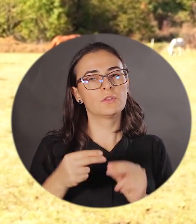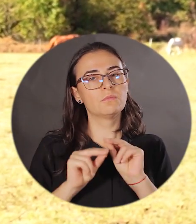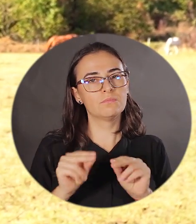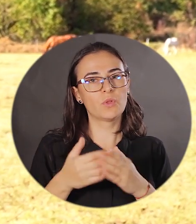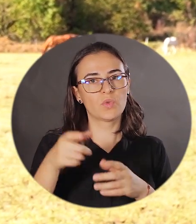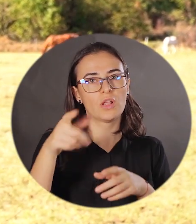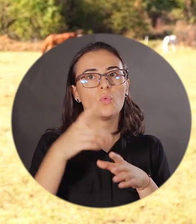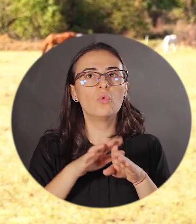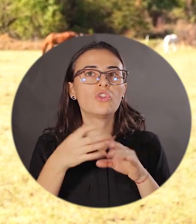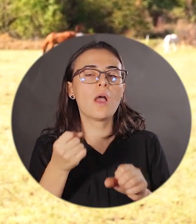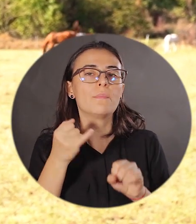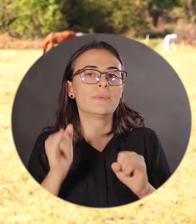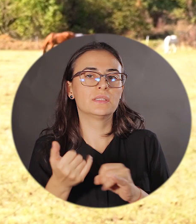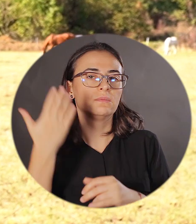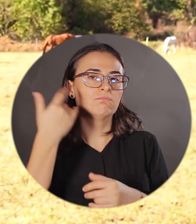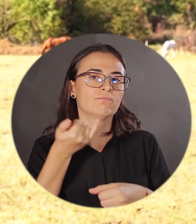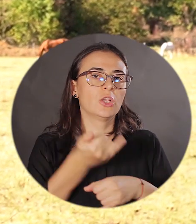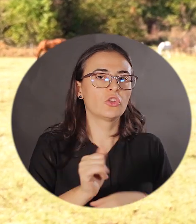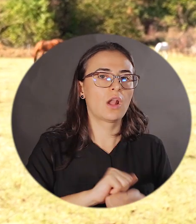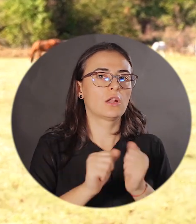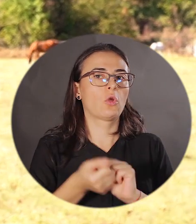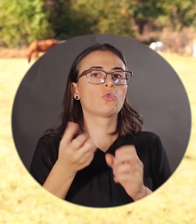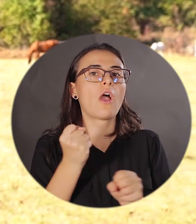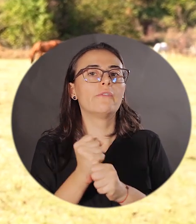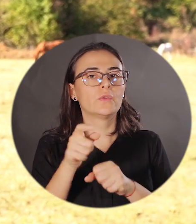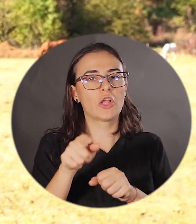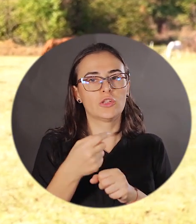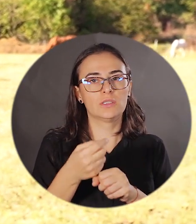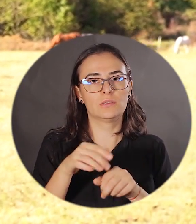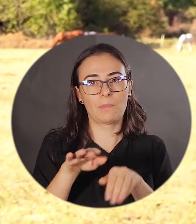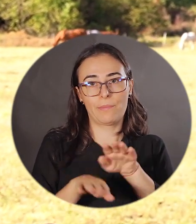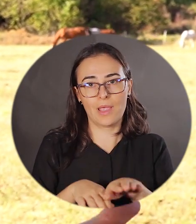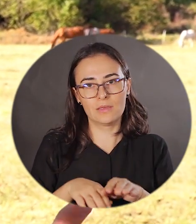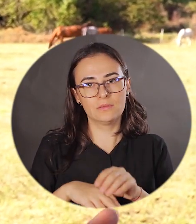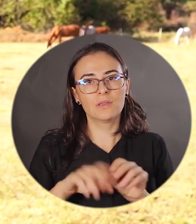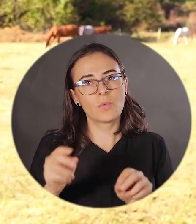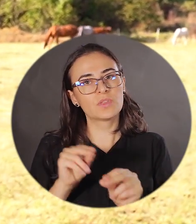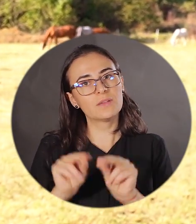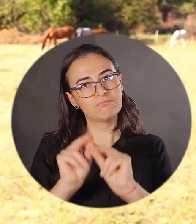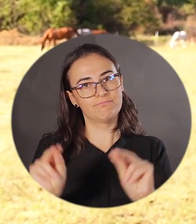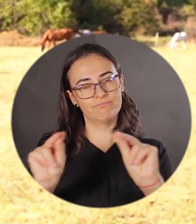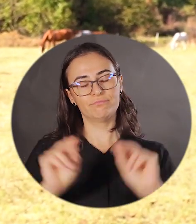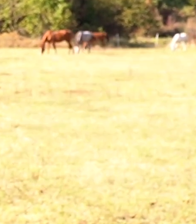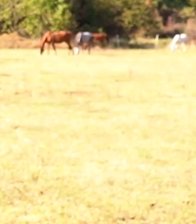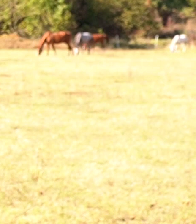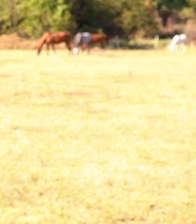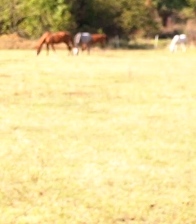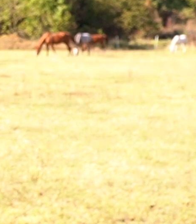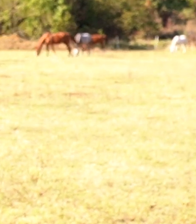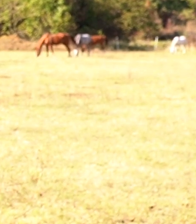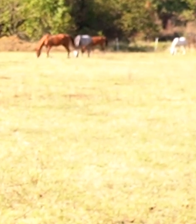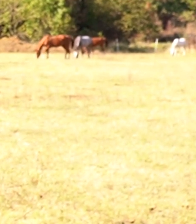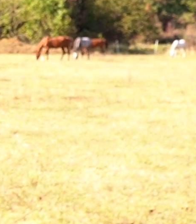rebut, să li se dea șansa, bineînțeles, să aleagă ei să vină la astfel de lucruri, ca pe urmă să înceapă să schimbe în lanț și când ies de acolo chiar